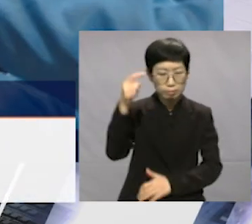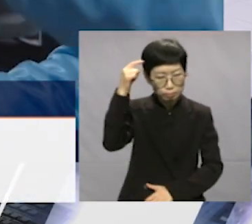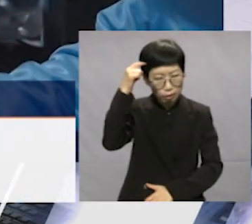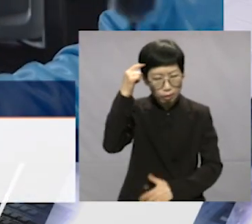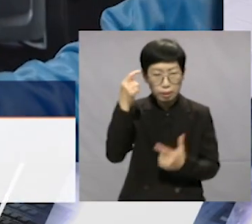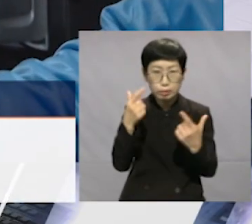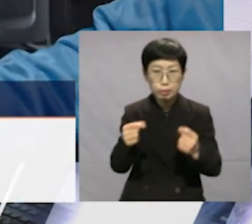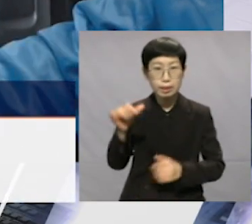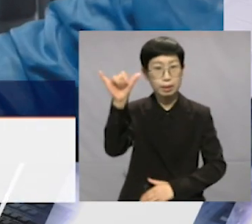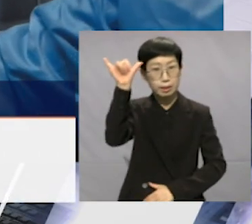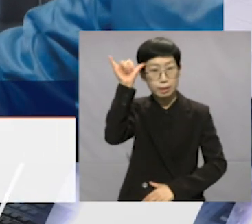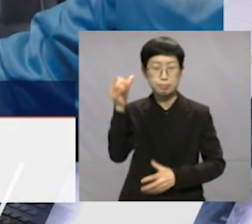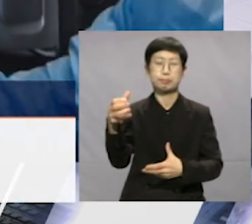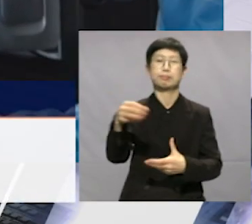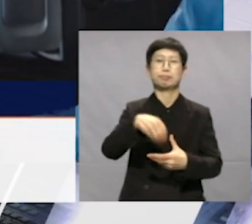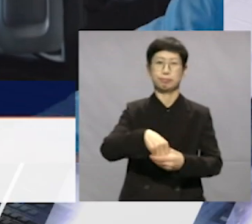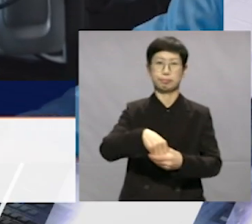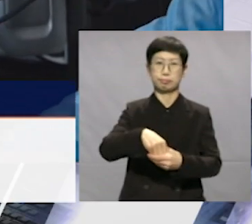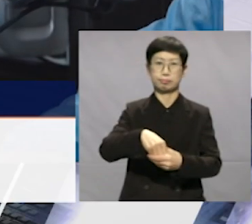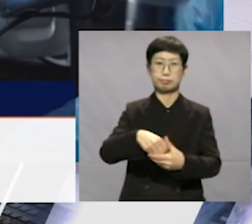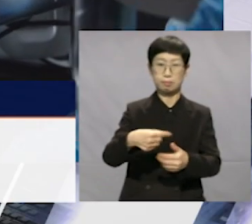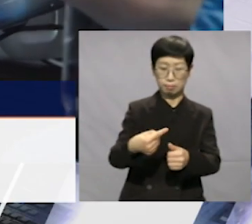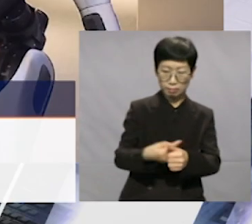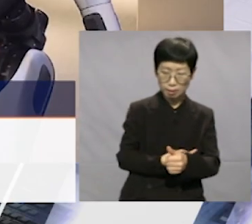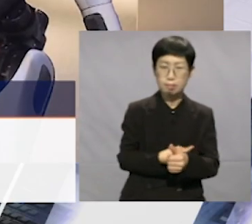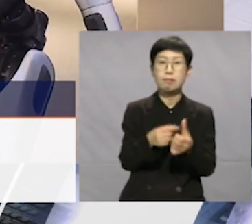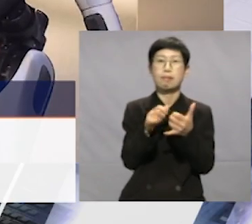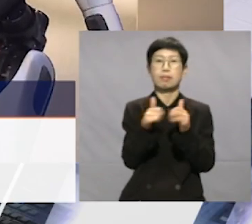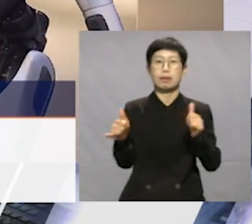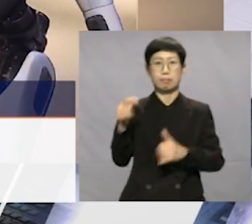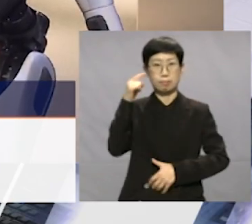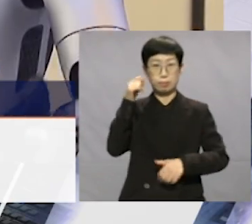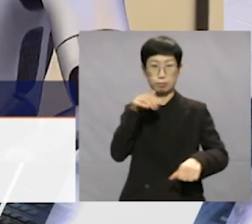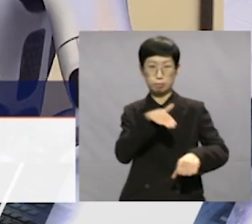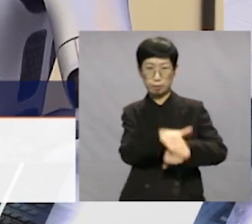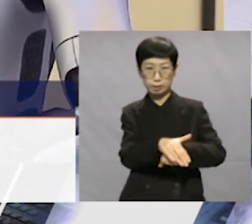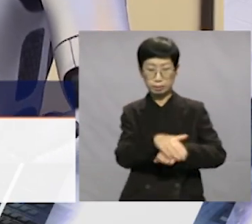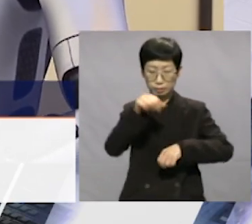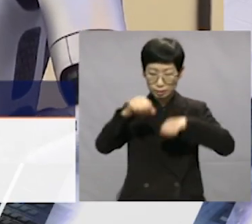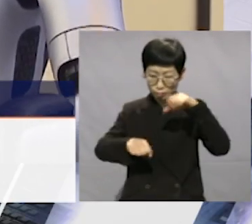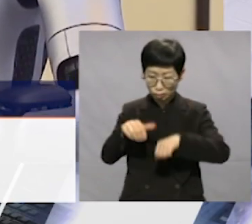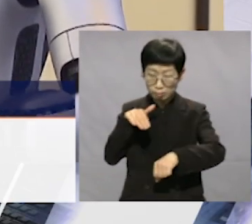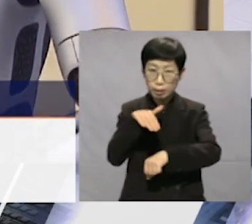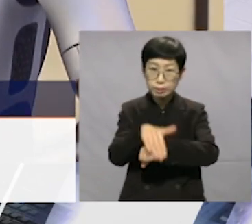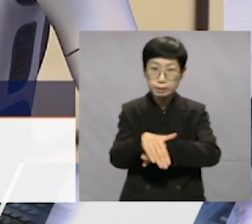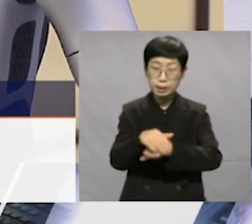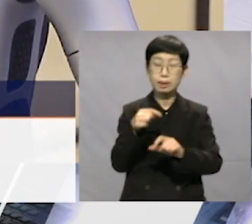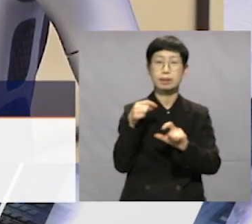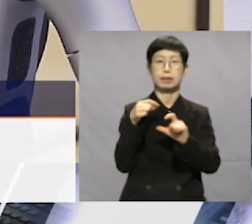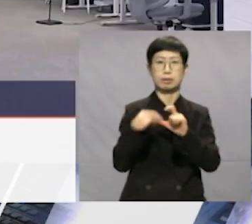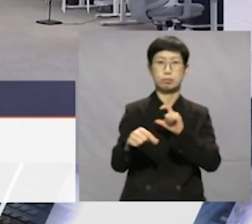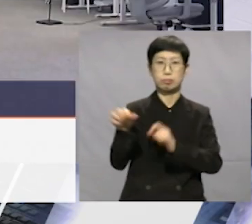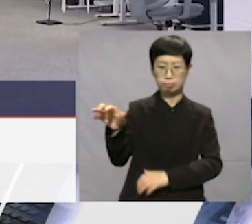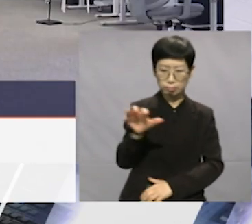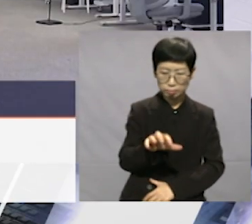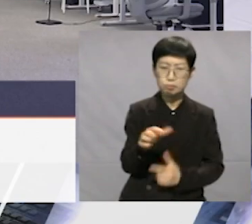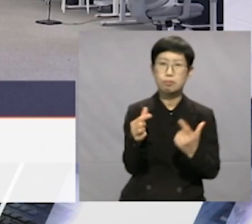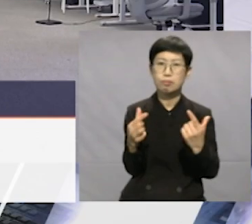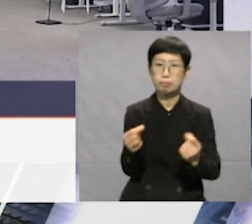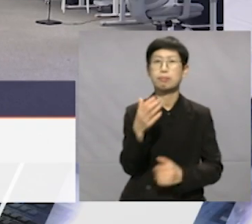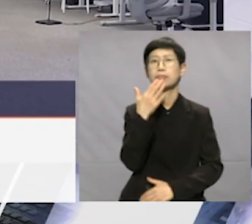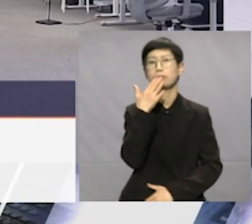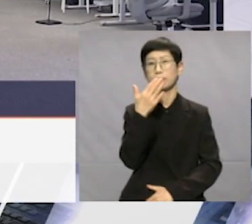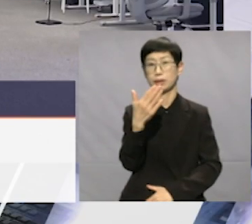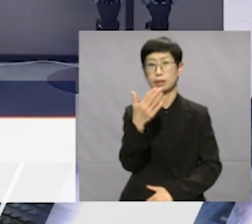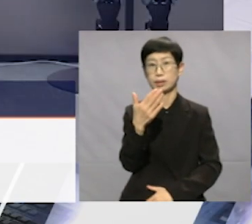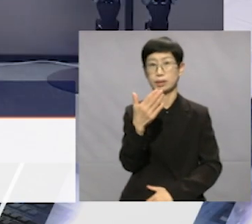역할하는 AI가 이제 탑재가 되는 거예요. 그래서 인간의 어떤 사고 방식, 행동 방식의 일부분을 갖다가 그대로 재현할 수 있는 기능을